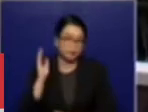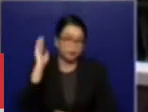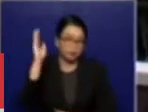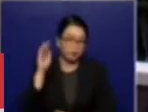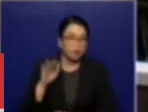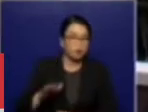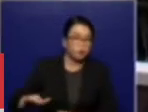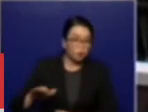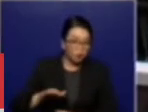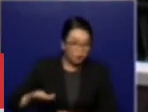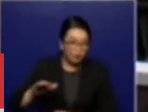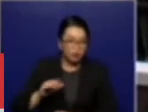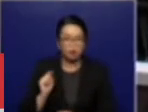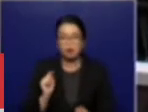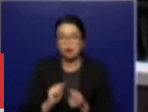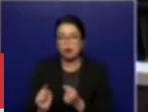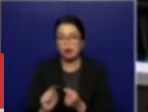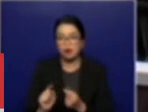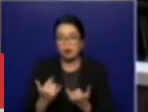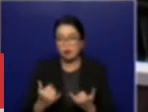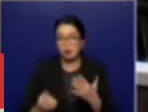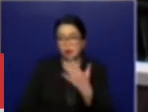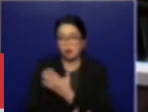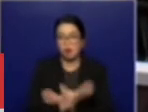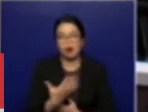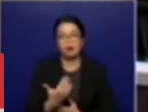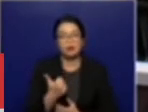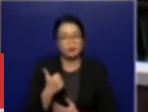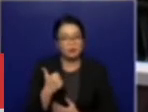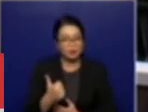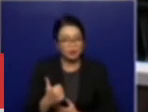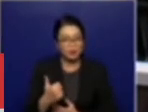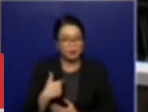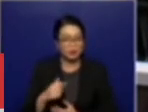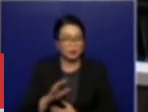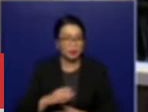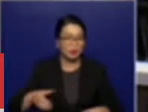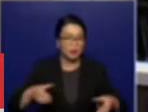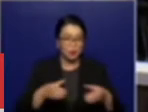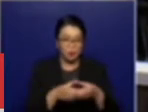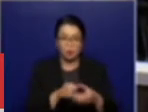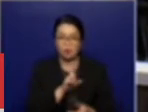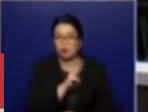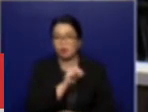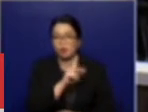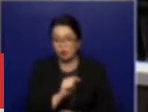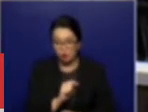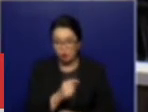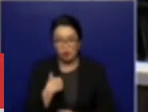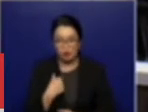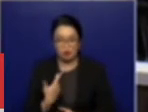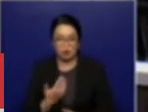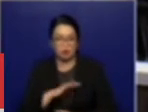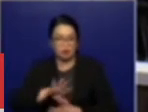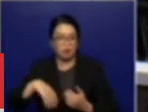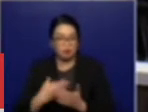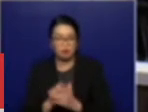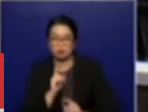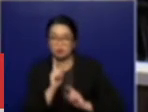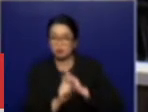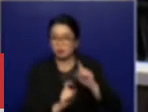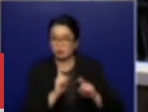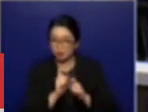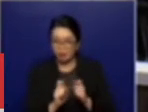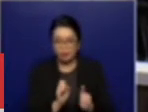ในวันนี้นะครับถือว่าเป็นโอกาสดีอย่างยิ่งครับที่คณะรัฐมนตรีจะได้รับฟังคำถามและก็